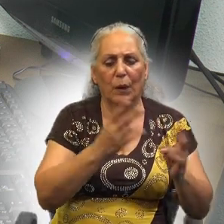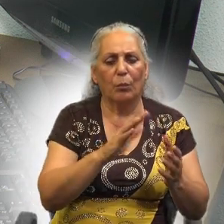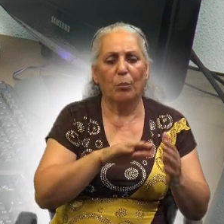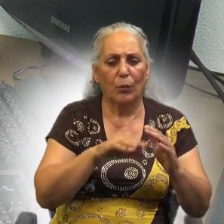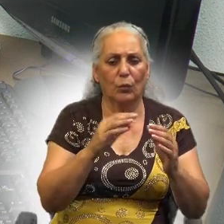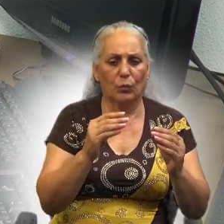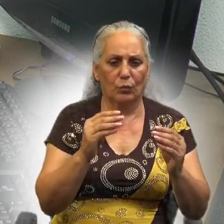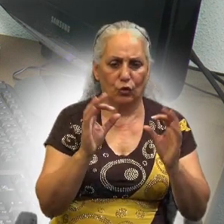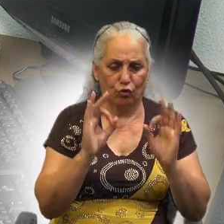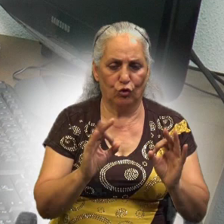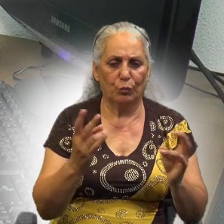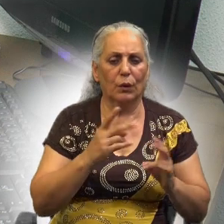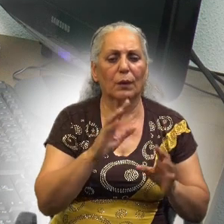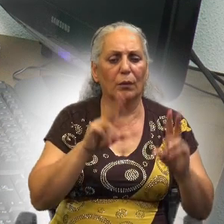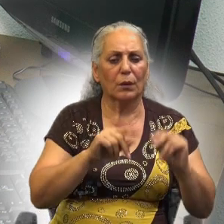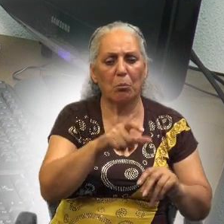բողոքներ, ինչ-որ